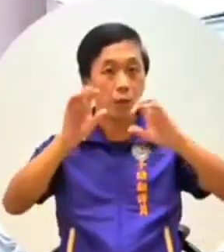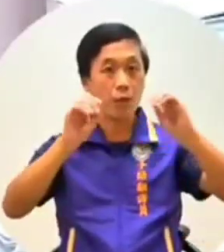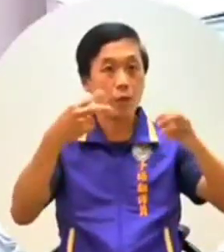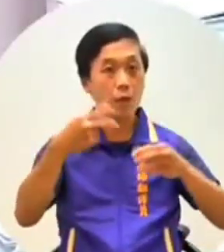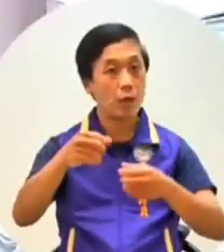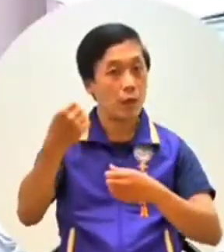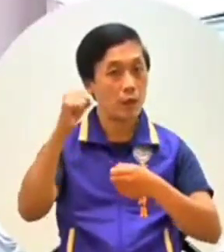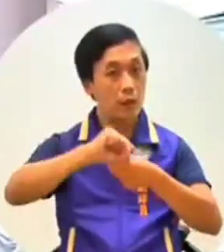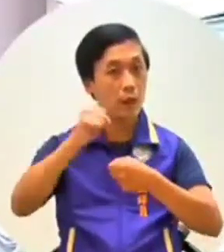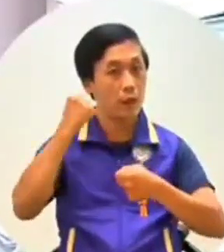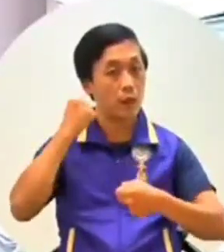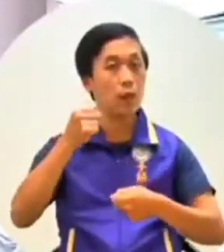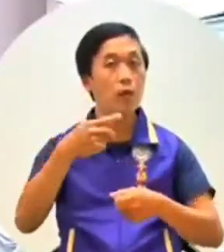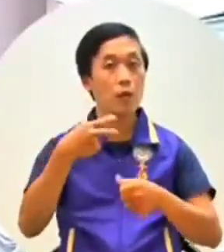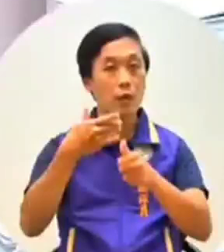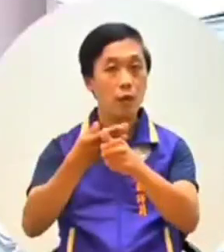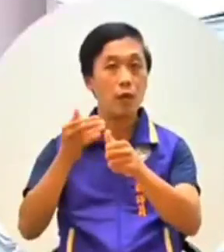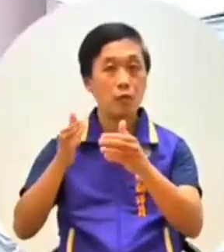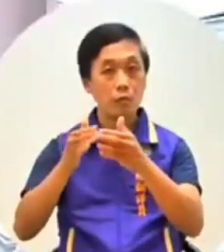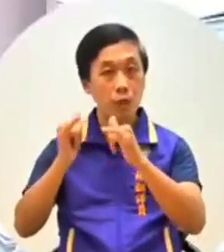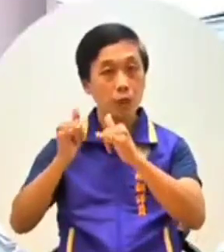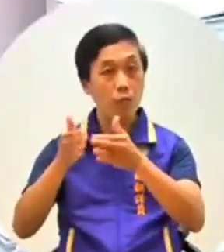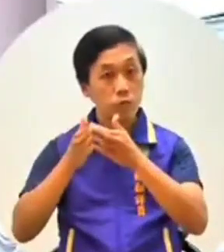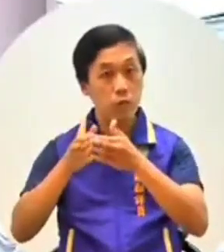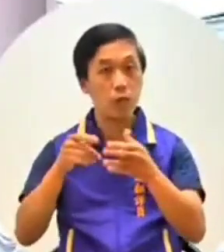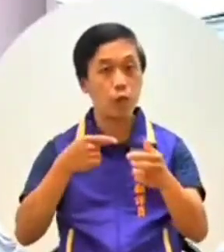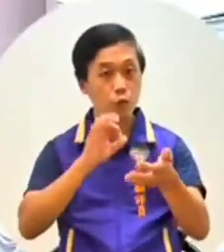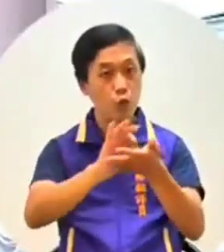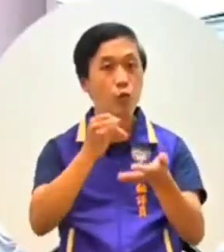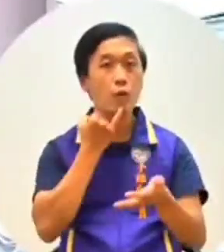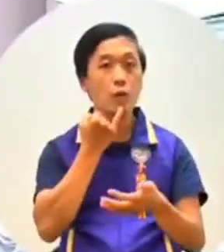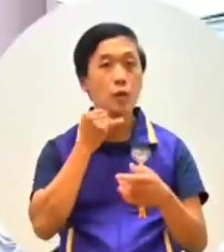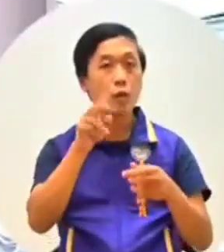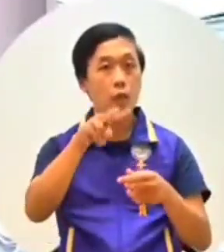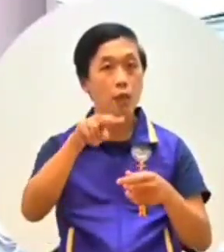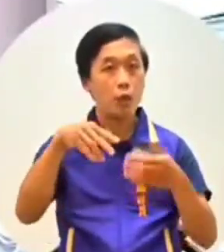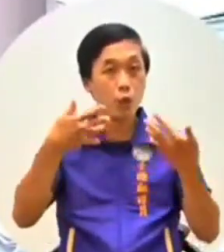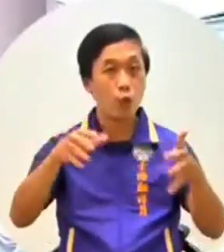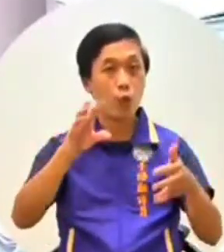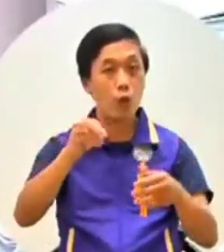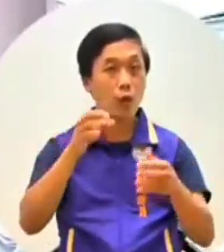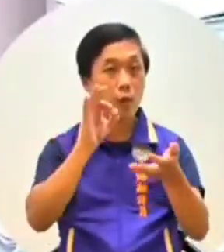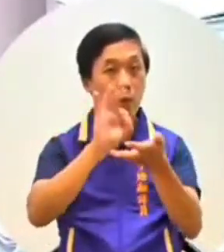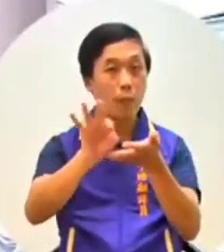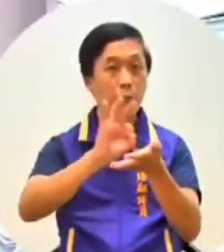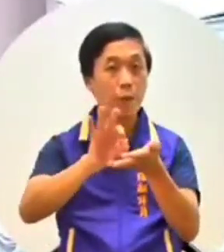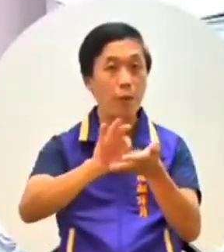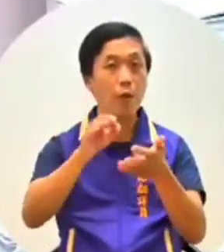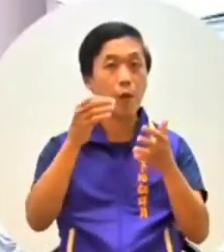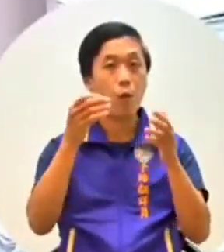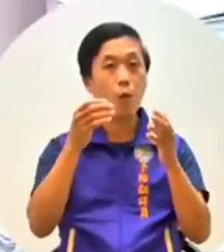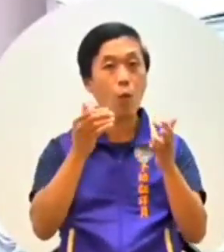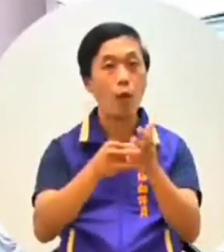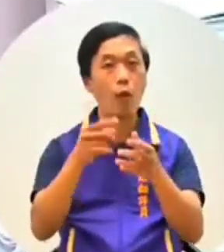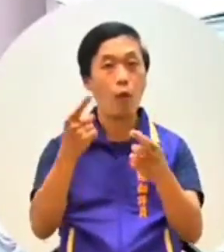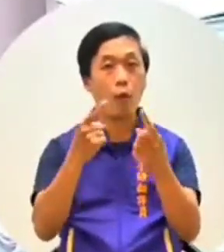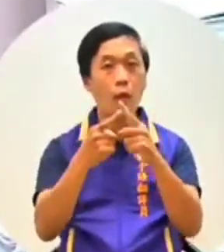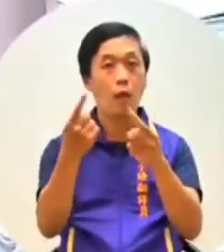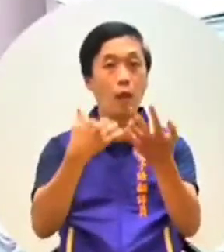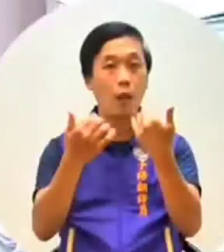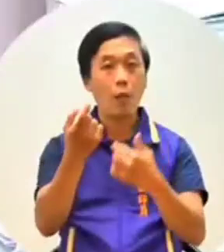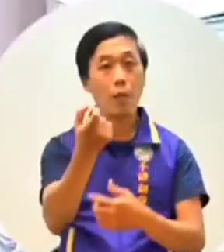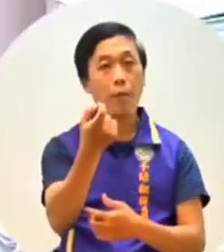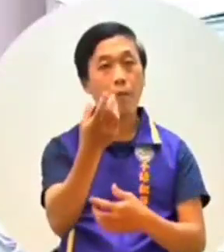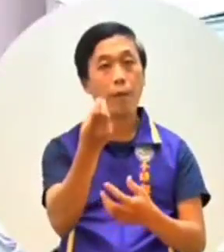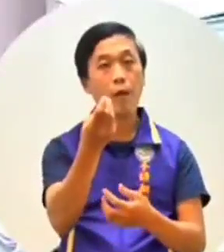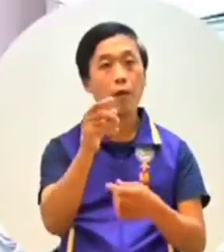一点，好不好？让有需要的民众可以真正去使用到，不要2000多万已经花下去了，结果没有人来，